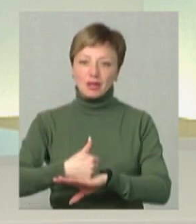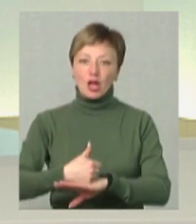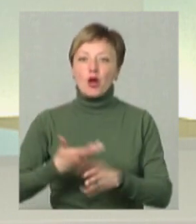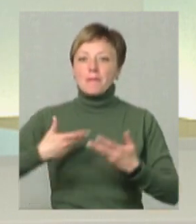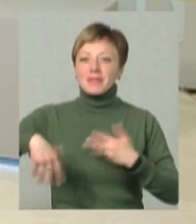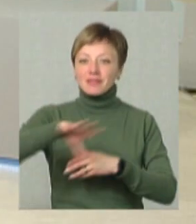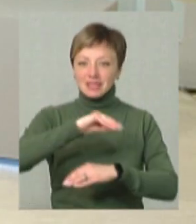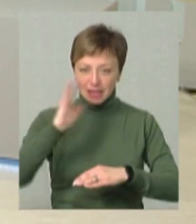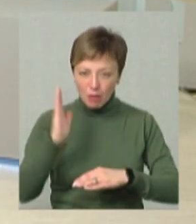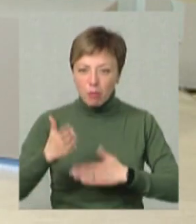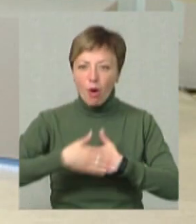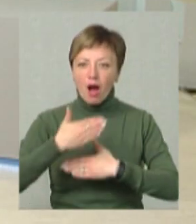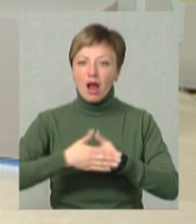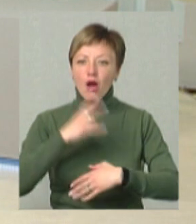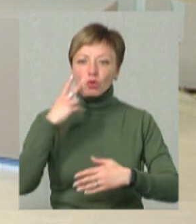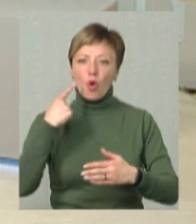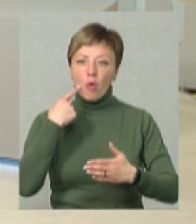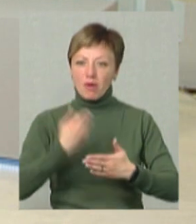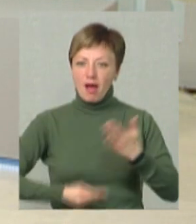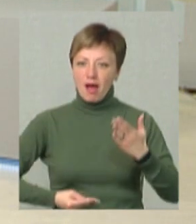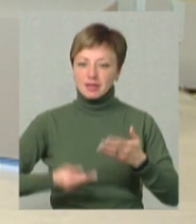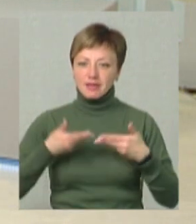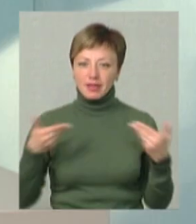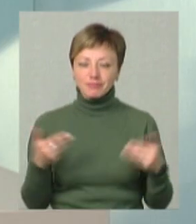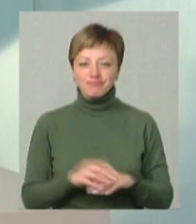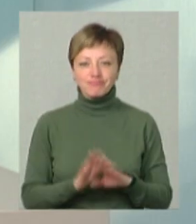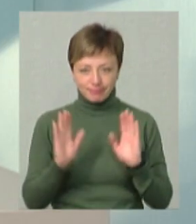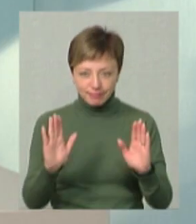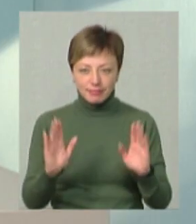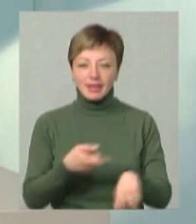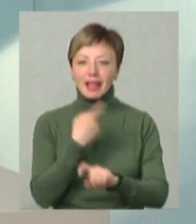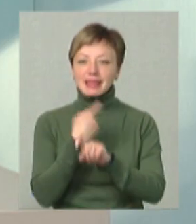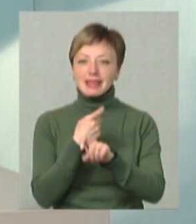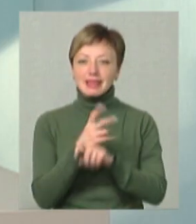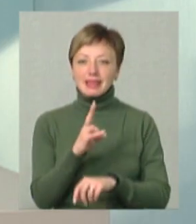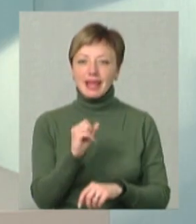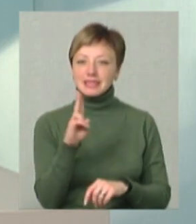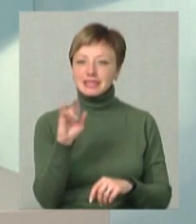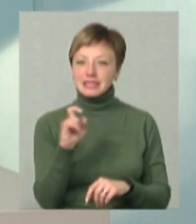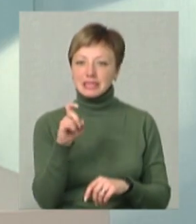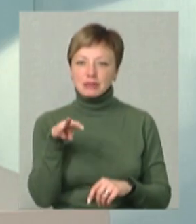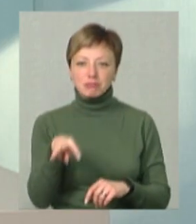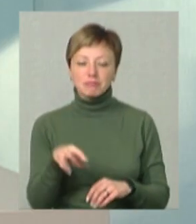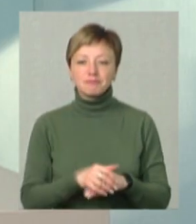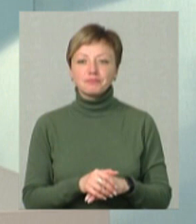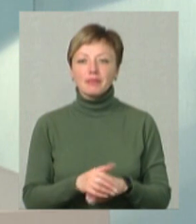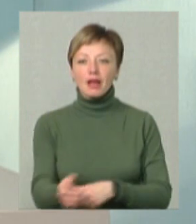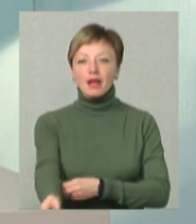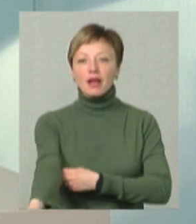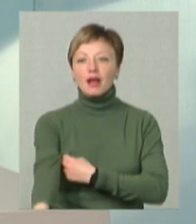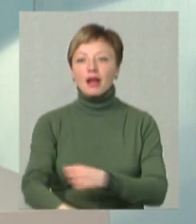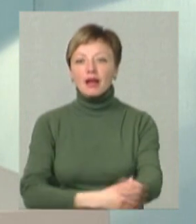Що ми всіх покараємо тих, хто нас образив. Нацизм. От деколи